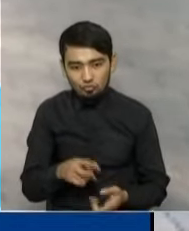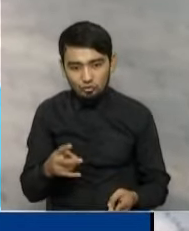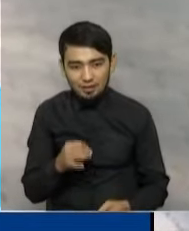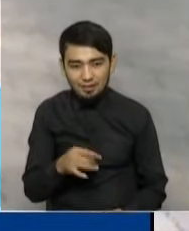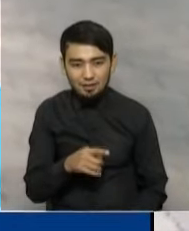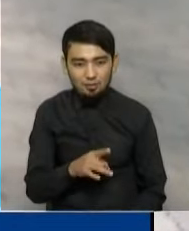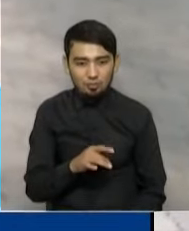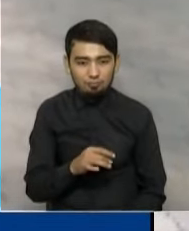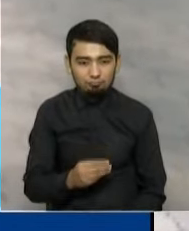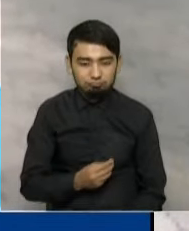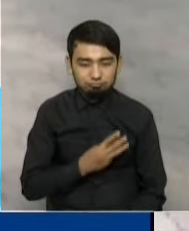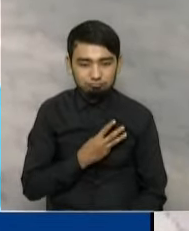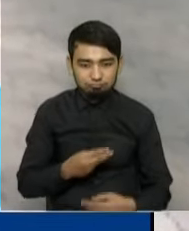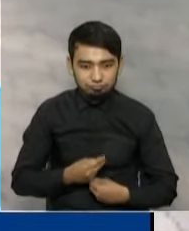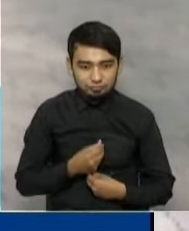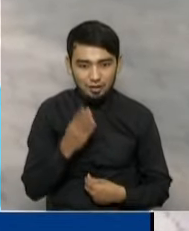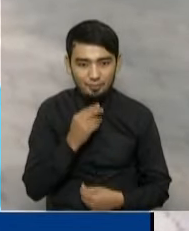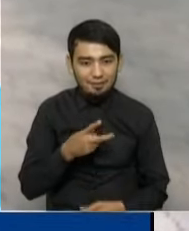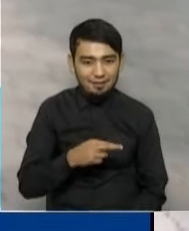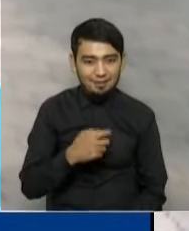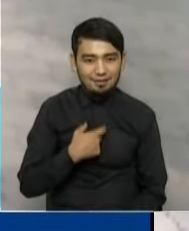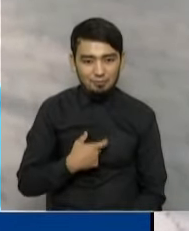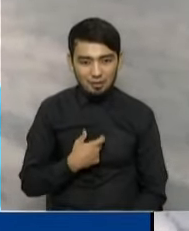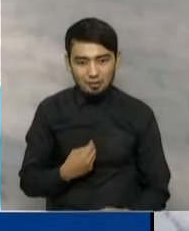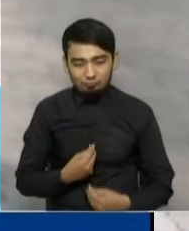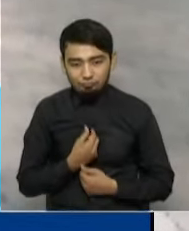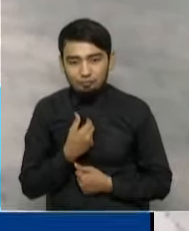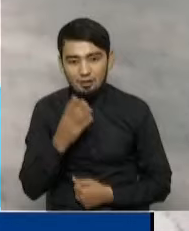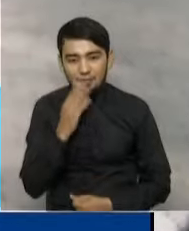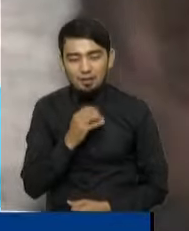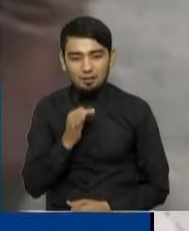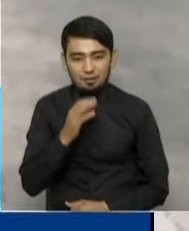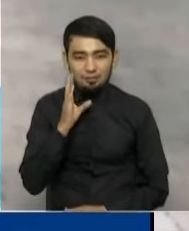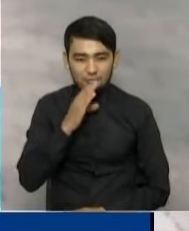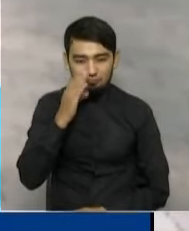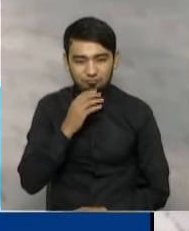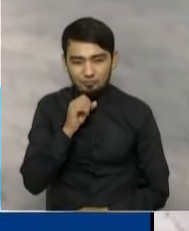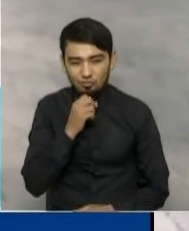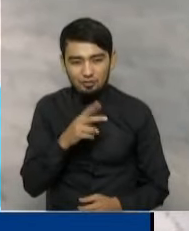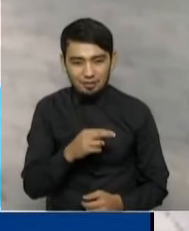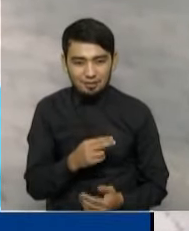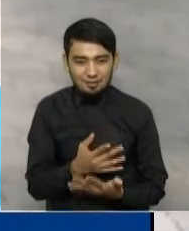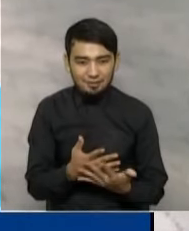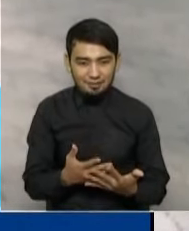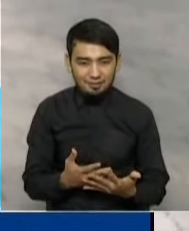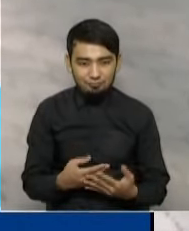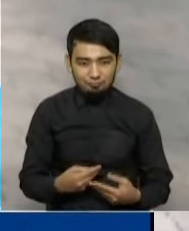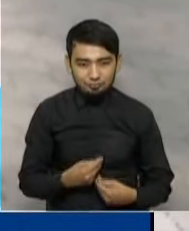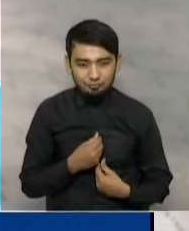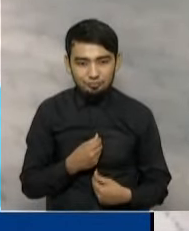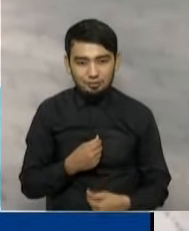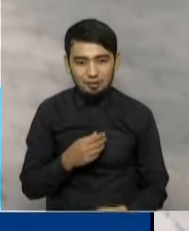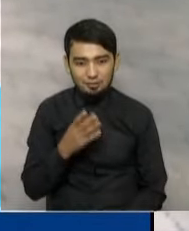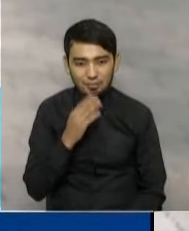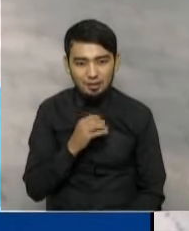де бұл рухани бір жағынан өзіңе рух аласың, өзіңнің ата-бабаң үшін біраз рухын